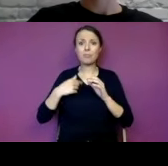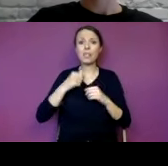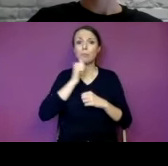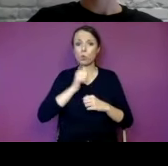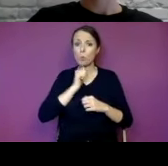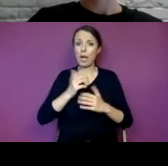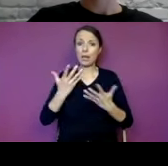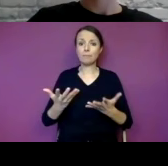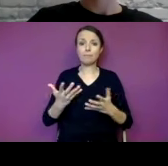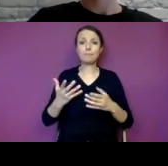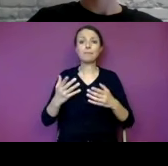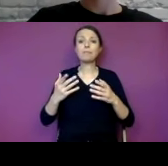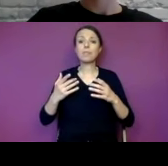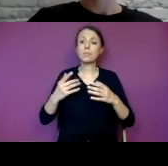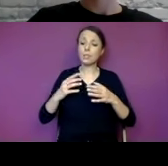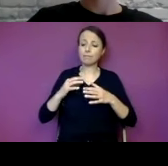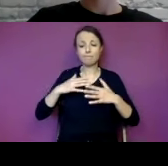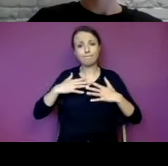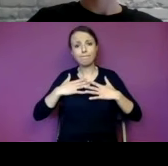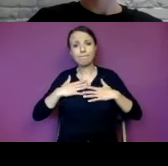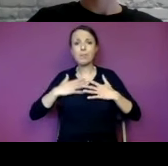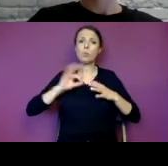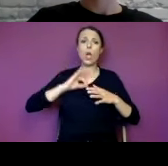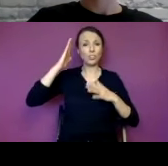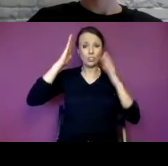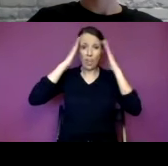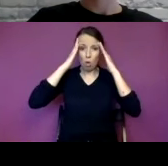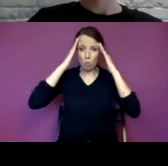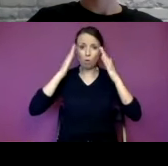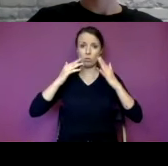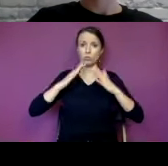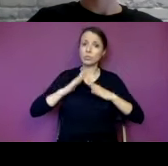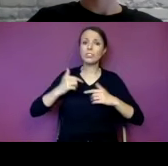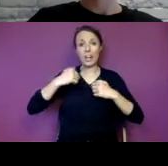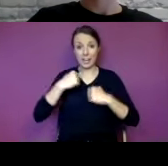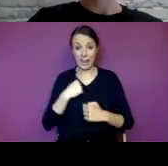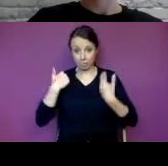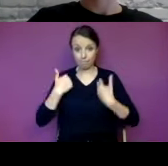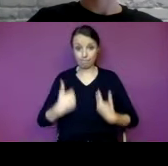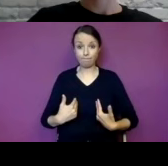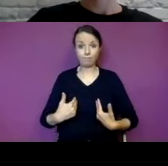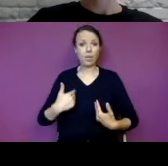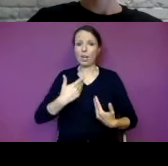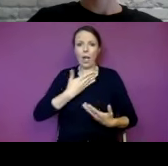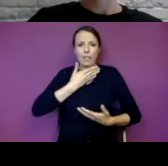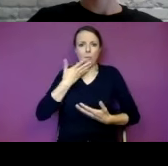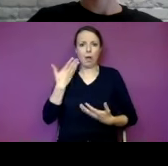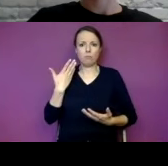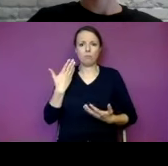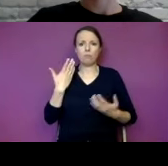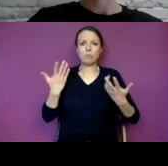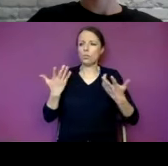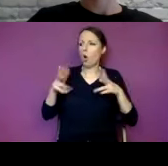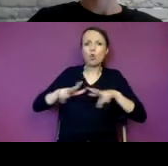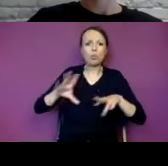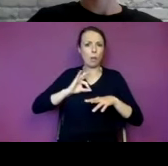próbując zachować świadomość tego, że jako osoba, która nie ma też rodzinnych związków z